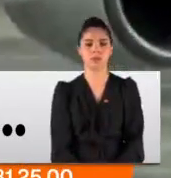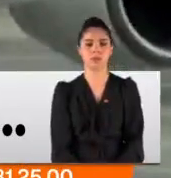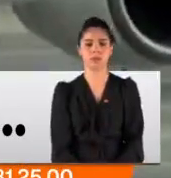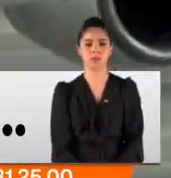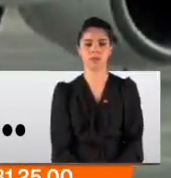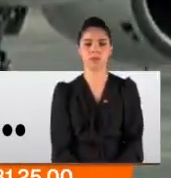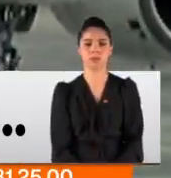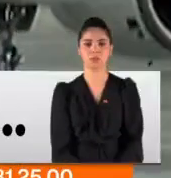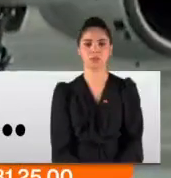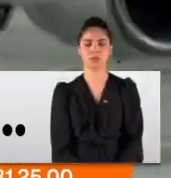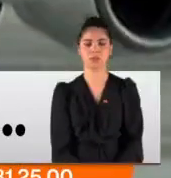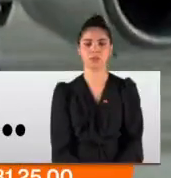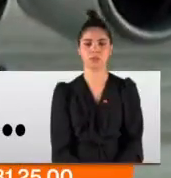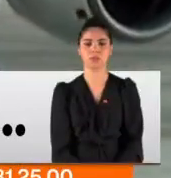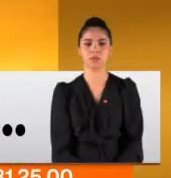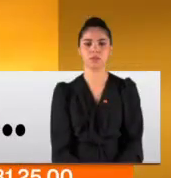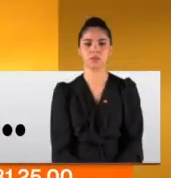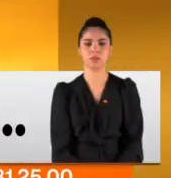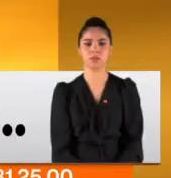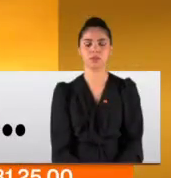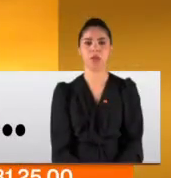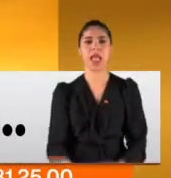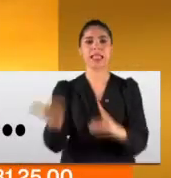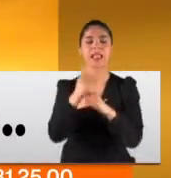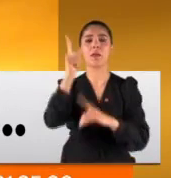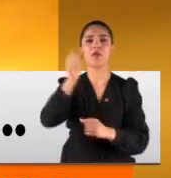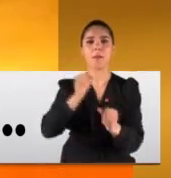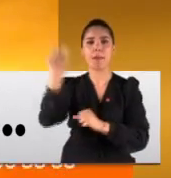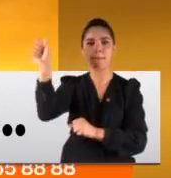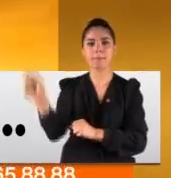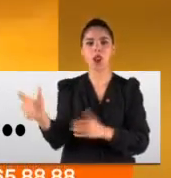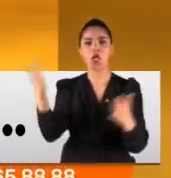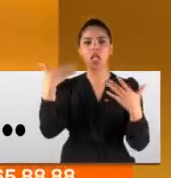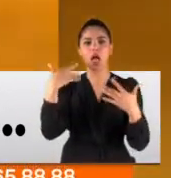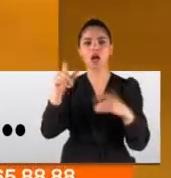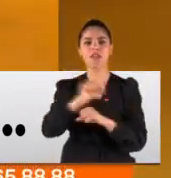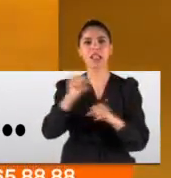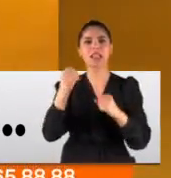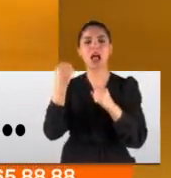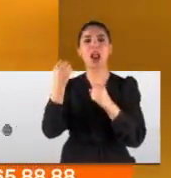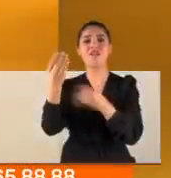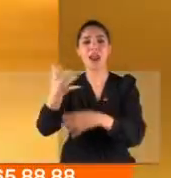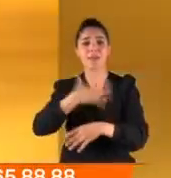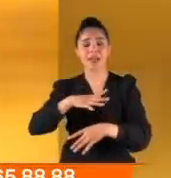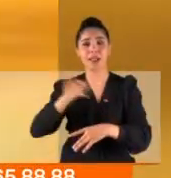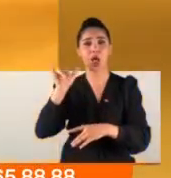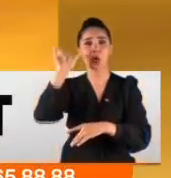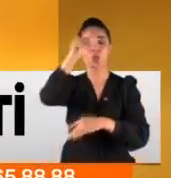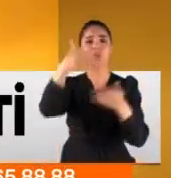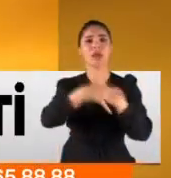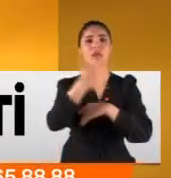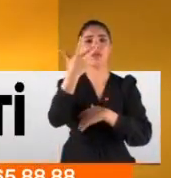hocam. Yaklaşma ve iniş talep ediyoruz. Darbeci bir pilot tarafından havada taciz edilen uçak gece saat 3